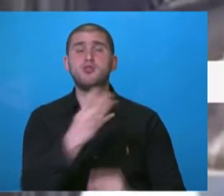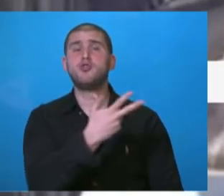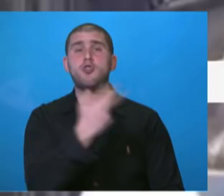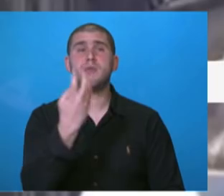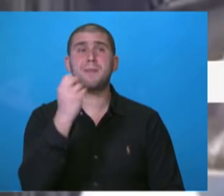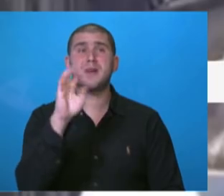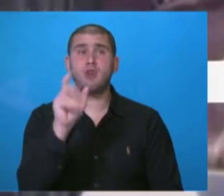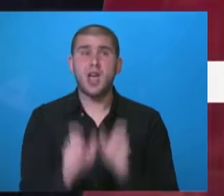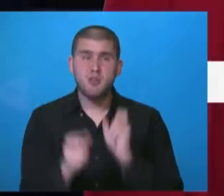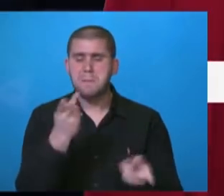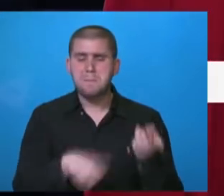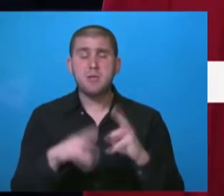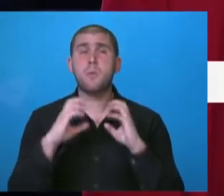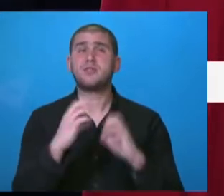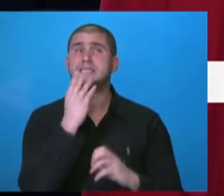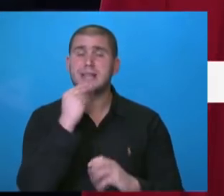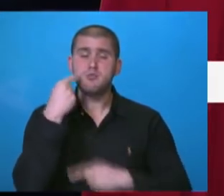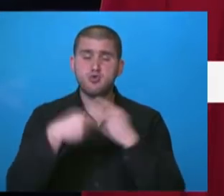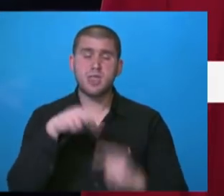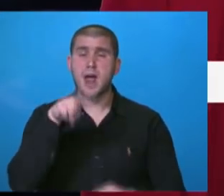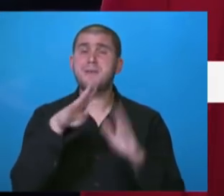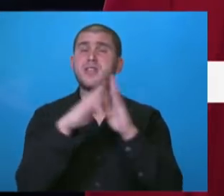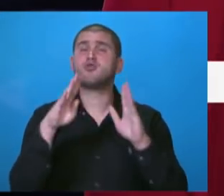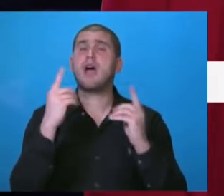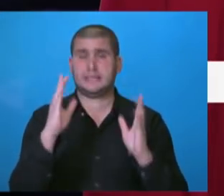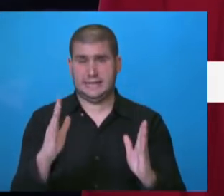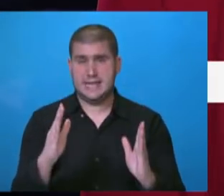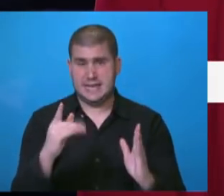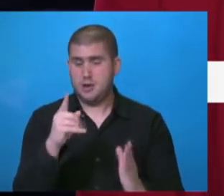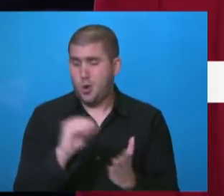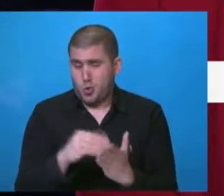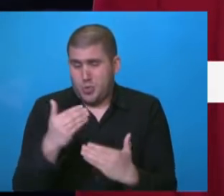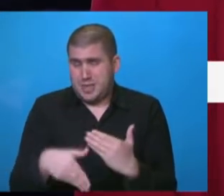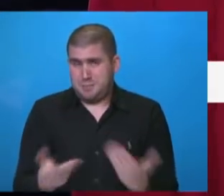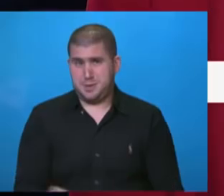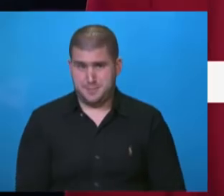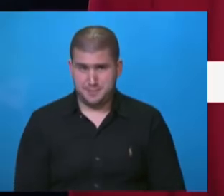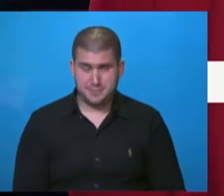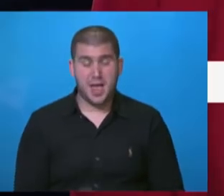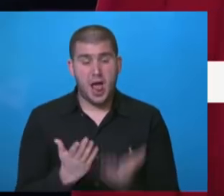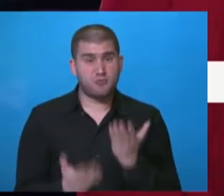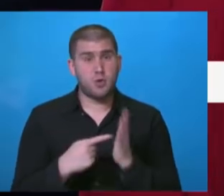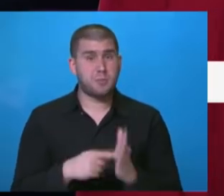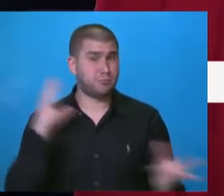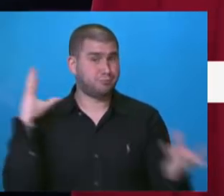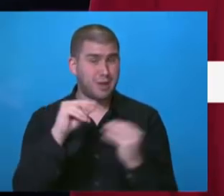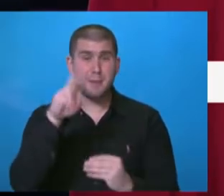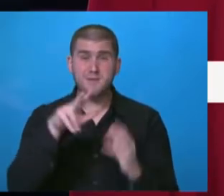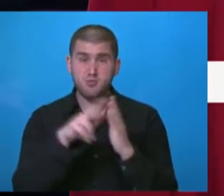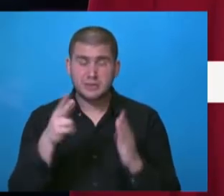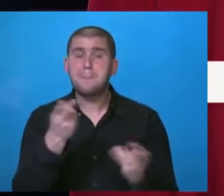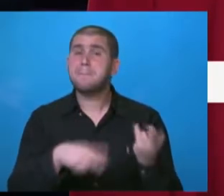אדם נהרגו בכבישי ישראל בשנת 2019, שעוד לא הסתיימה. לשם השוואה, בכל 2018